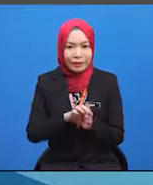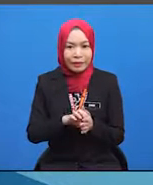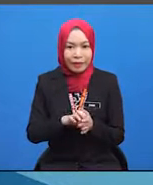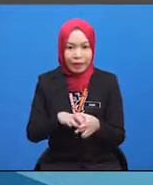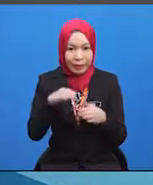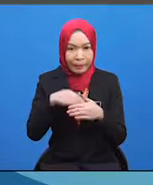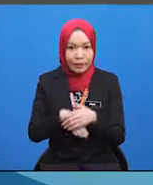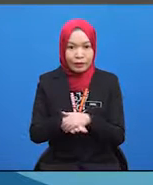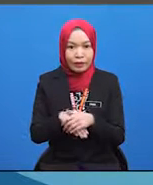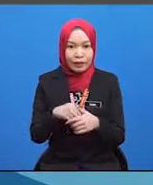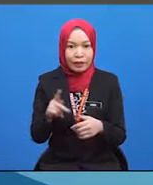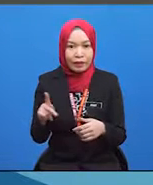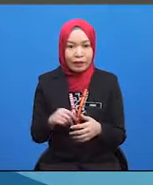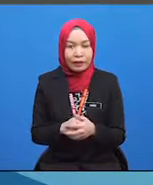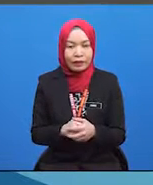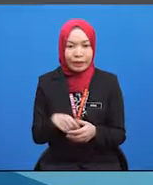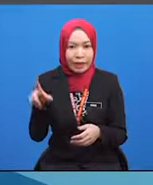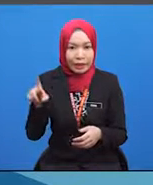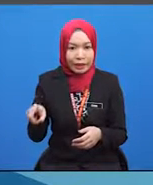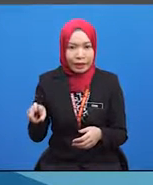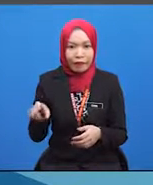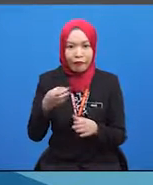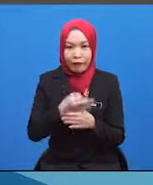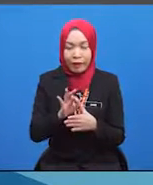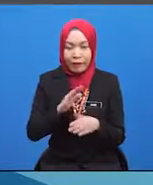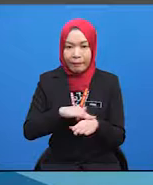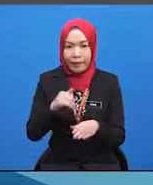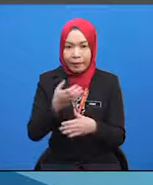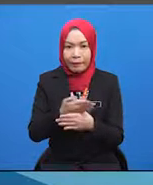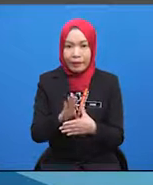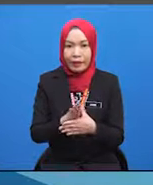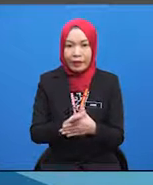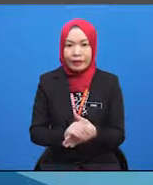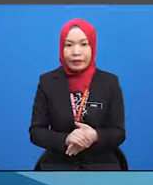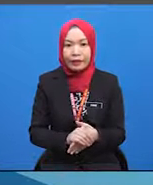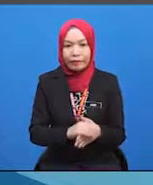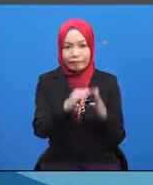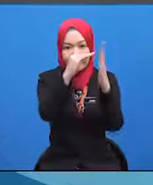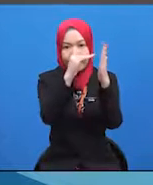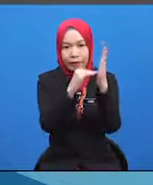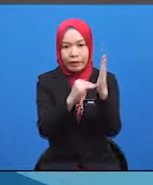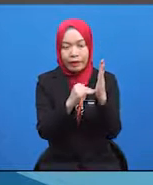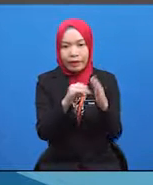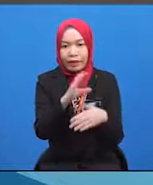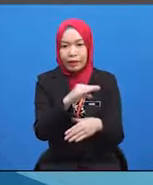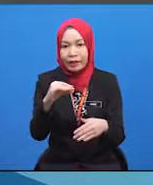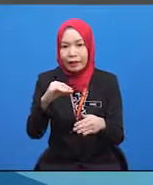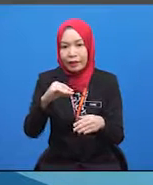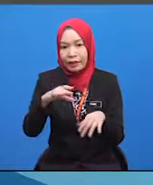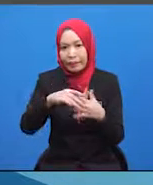Langkahnya adalah klik File pada bahagian menu bar, Kemudian, pilih